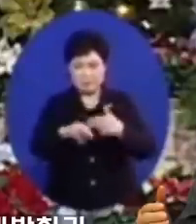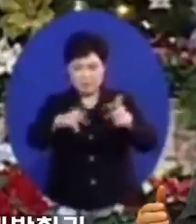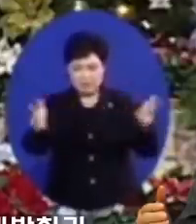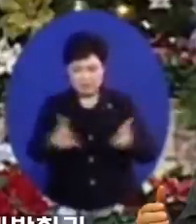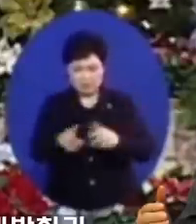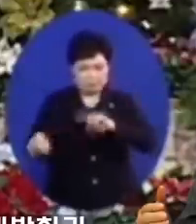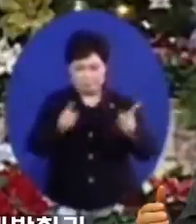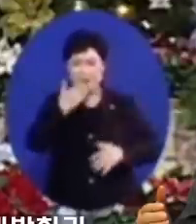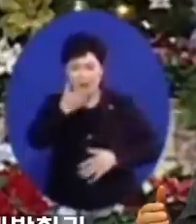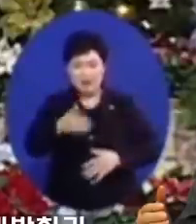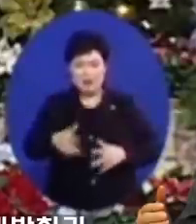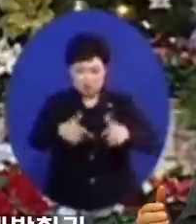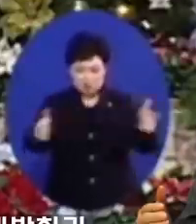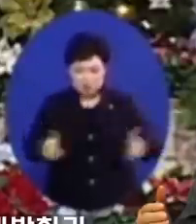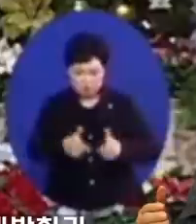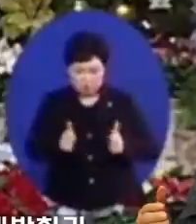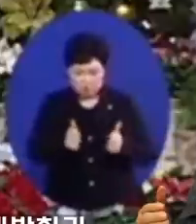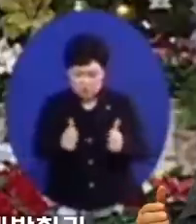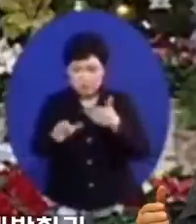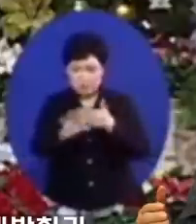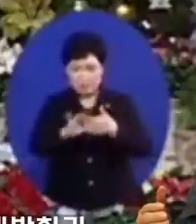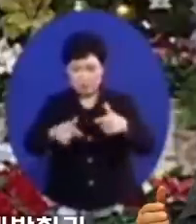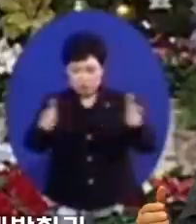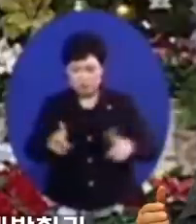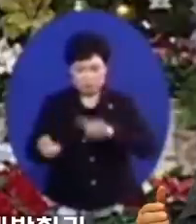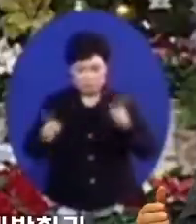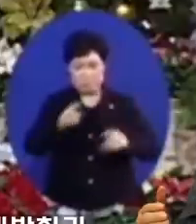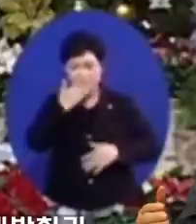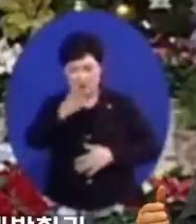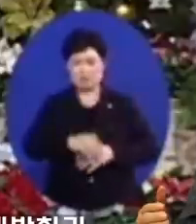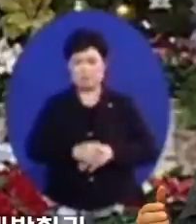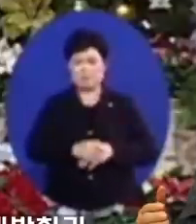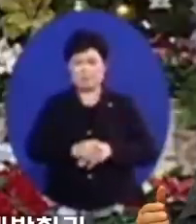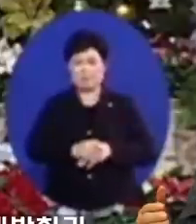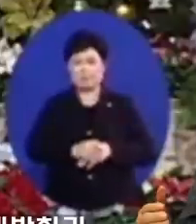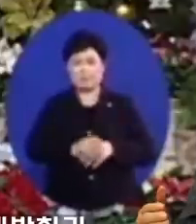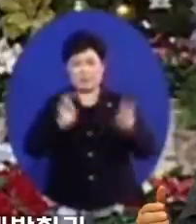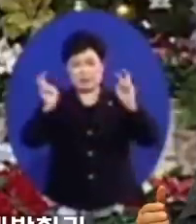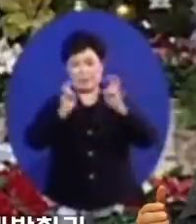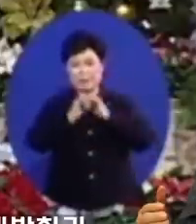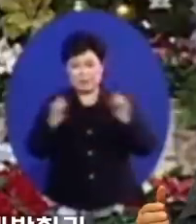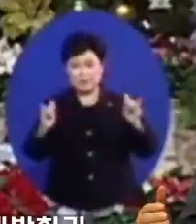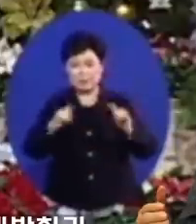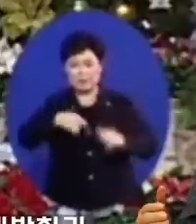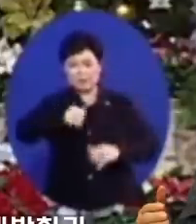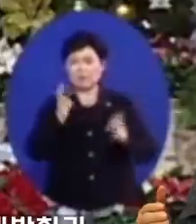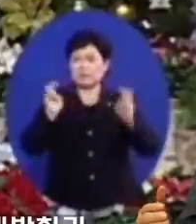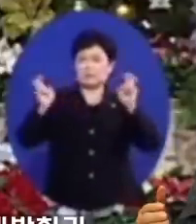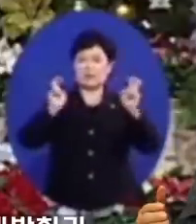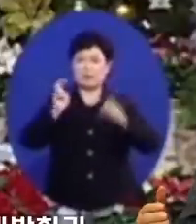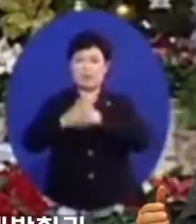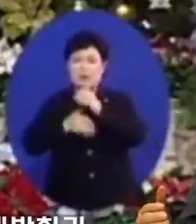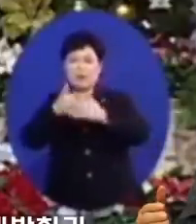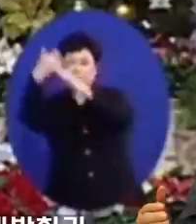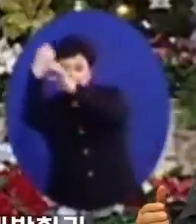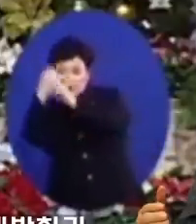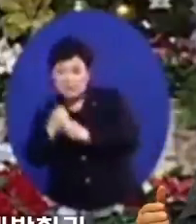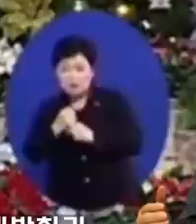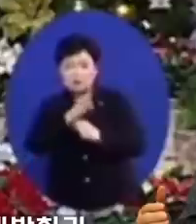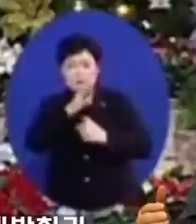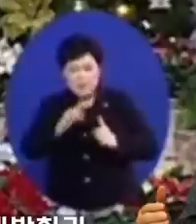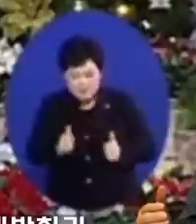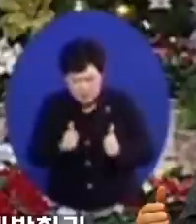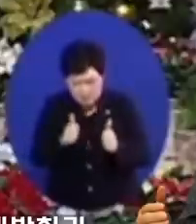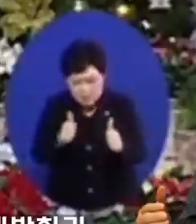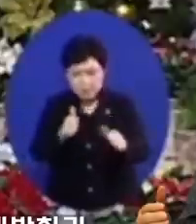살아납니다. 구역장도 전력을 기울이면 구역이 살아나는 것입니다. 사업하는 사람이 자기 사업에 하나님을 의지하고 전력을